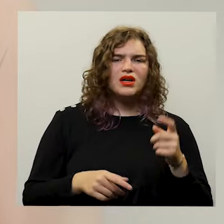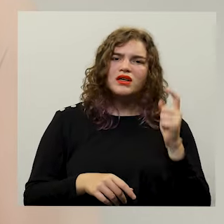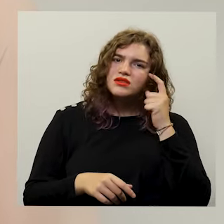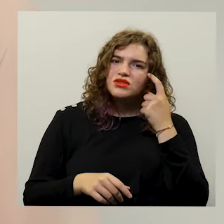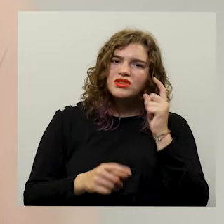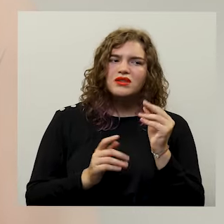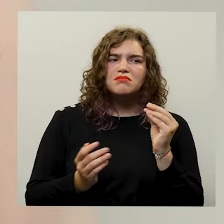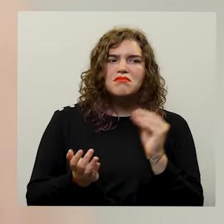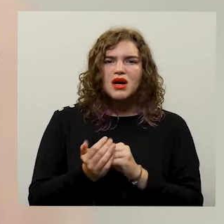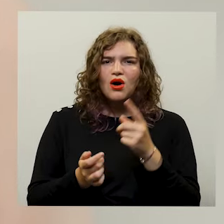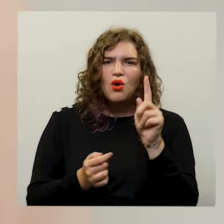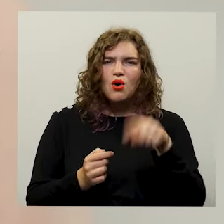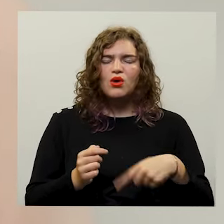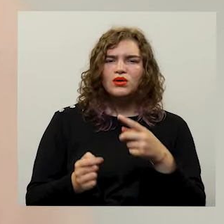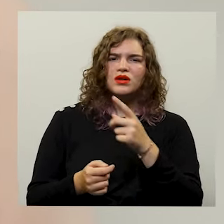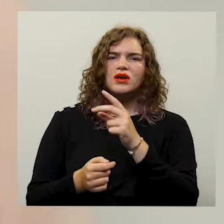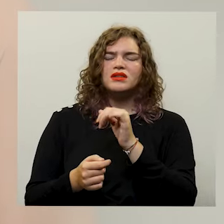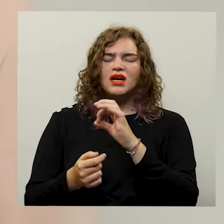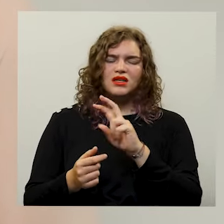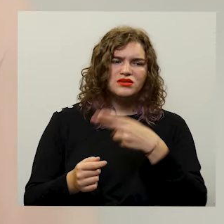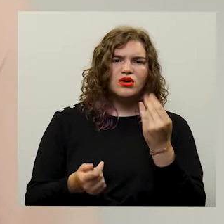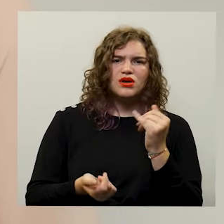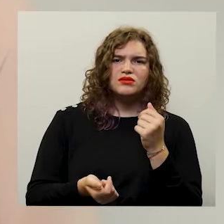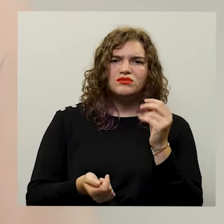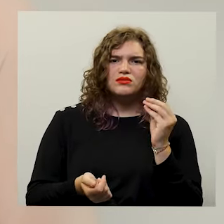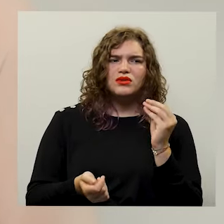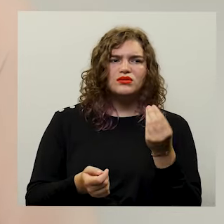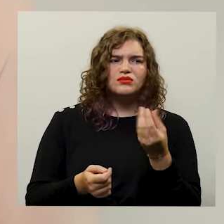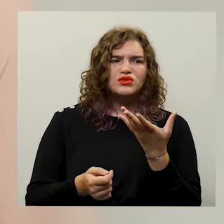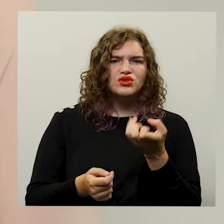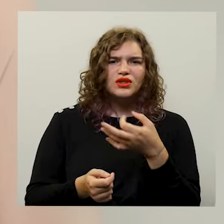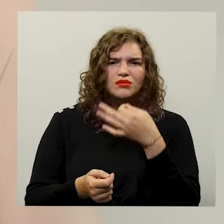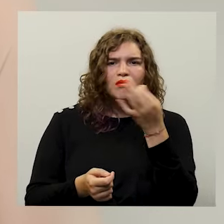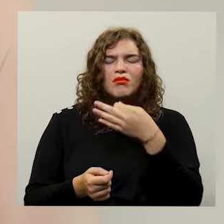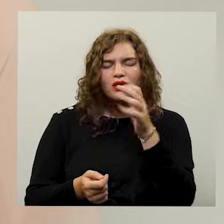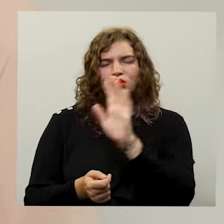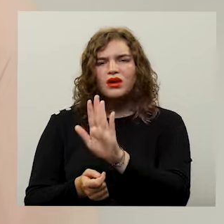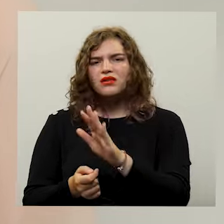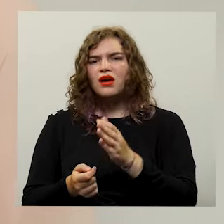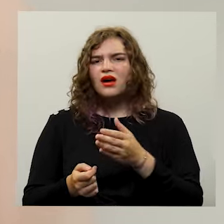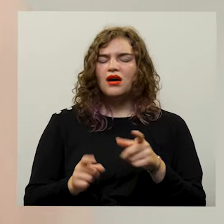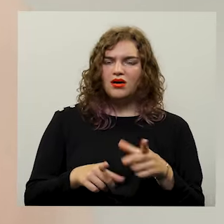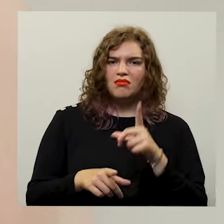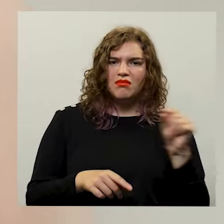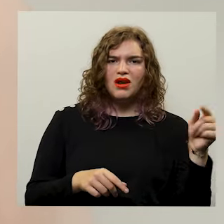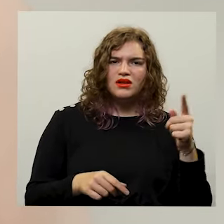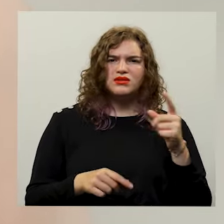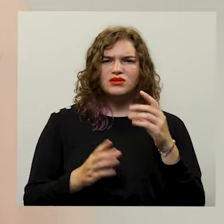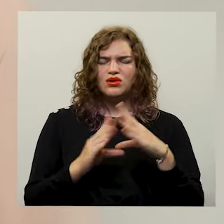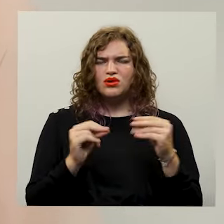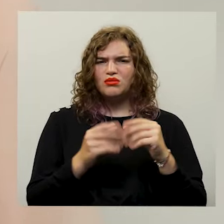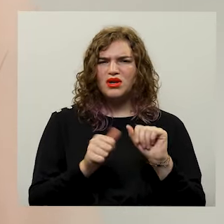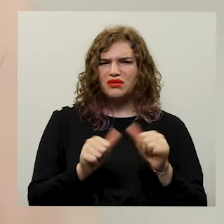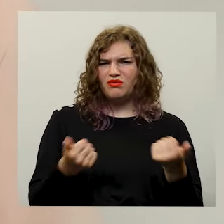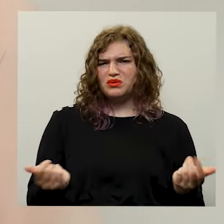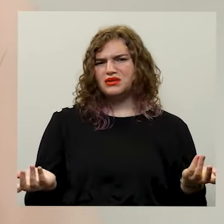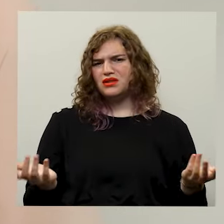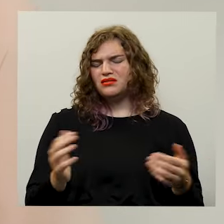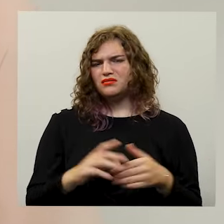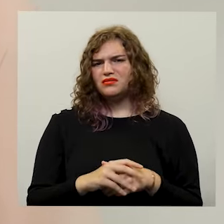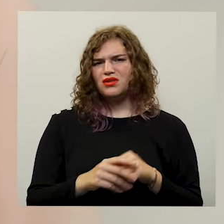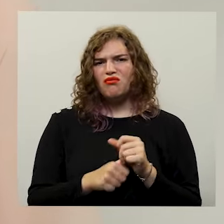poate încă o lună, Daniel se va întoarce radical. Ce mărturie o să ai? Așa pleci în România divorțată.